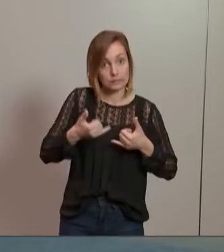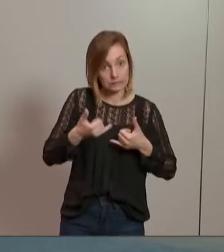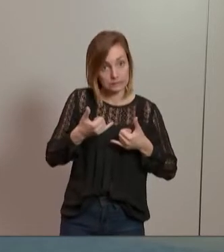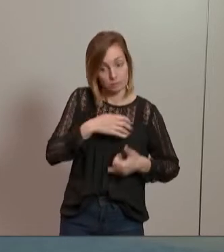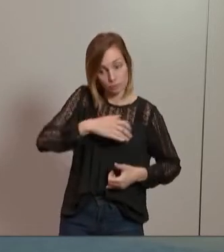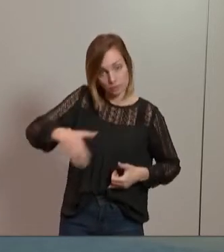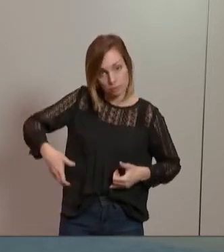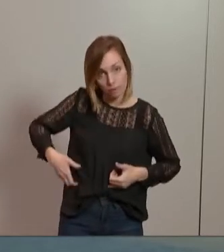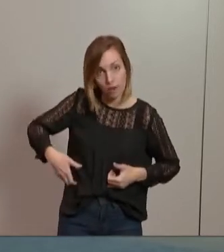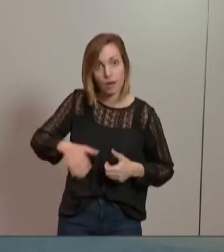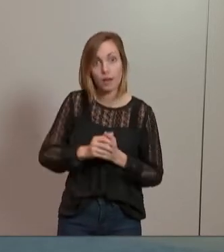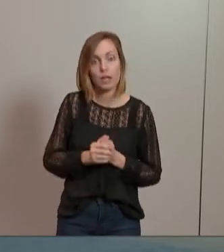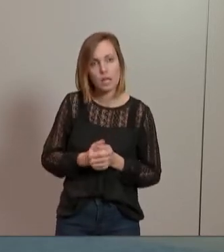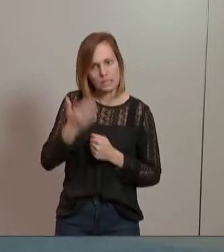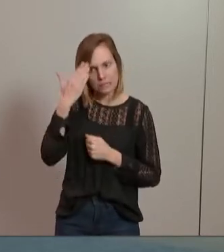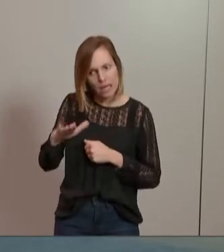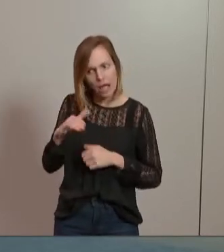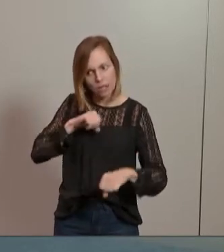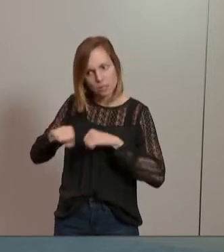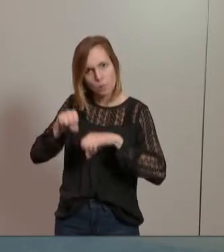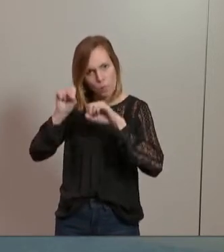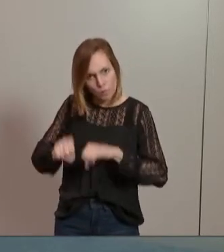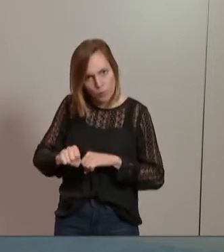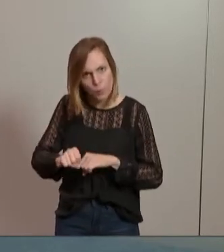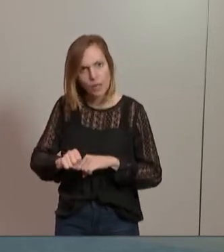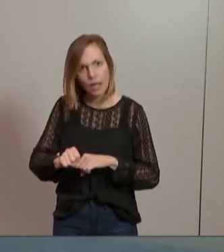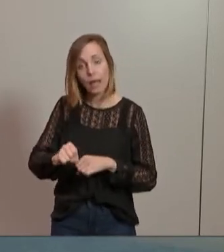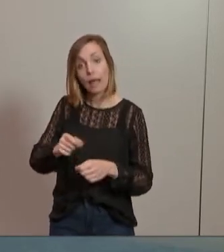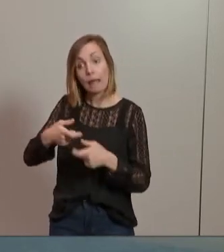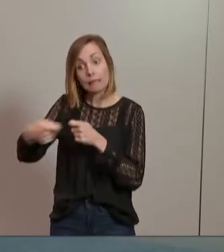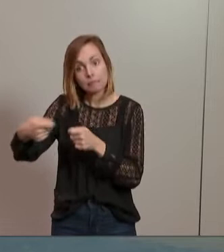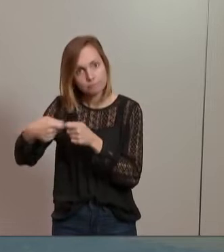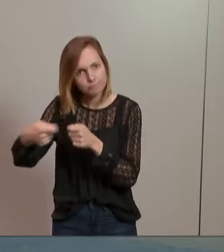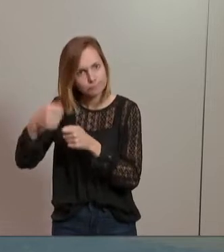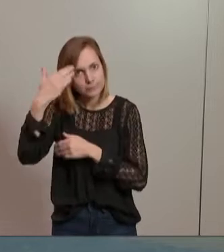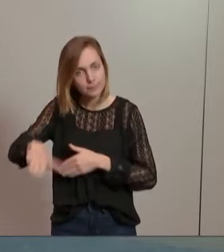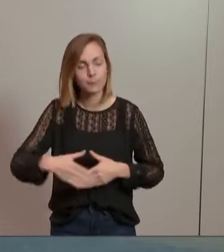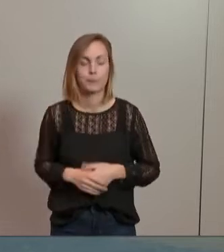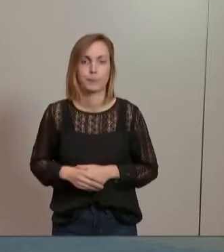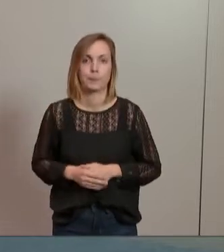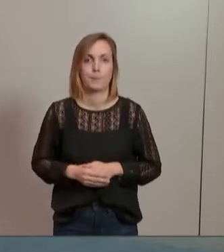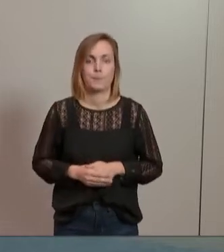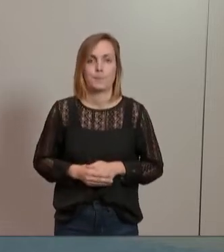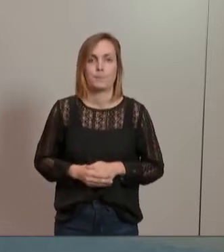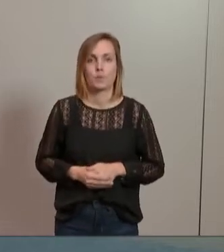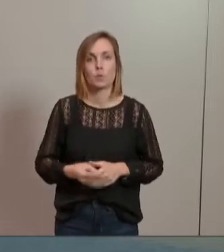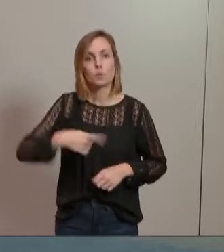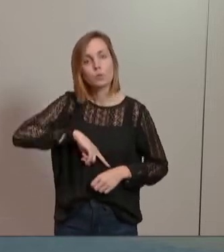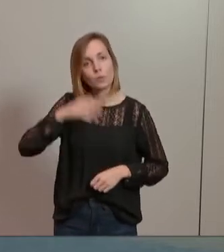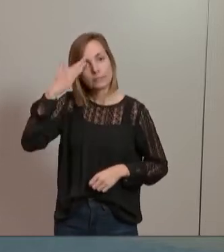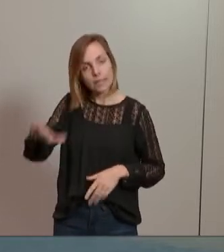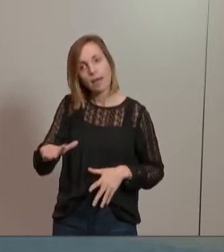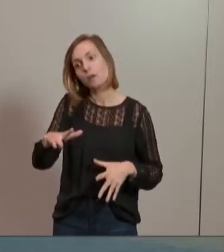les marges de manœuvre sont réelles et la temporalité maîtrisée. Nous sommes conscients qu'une des clés de la réussite du